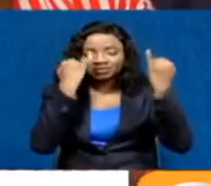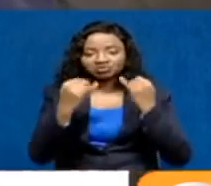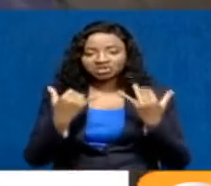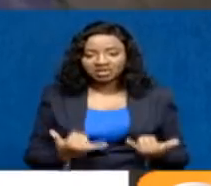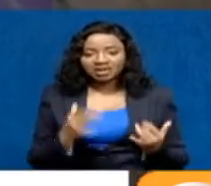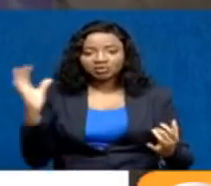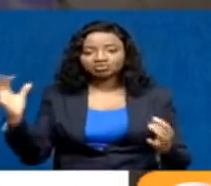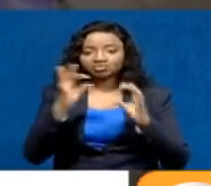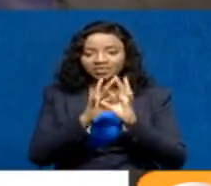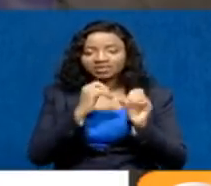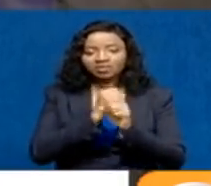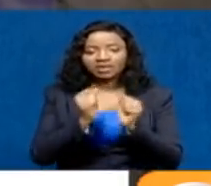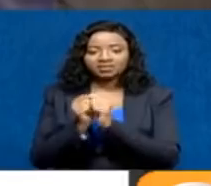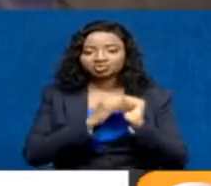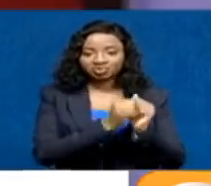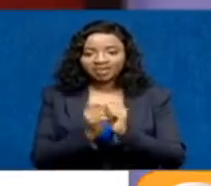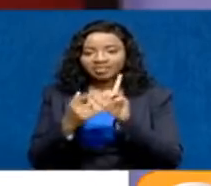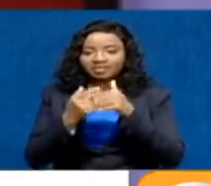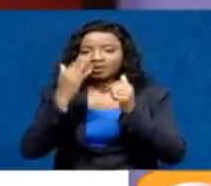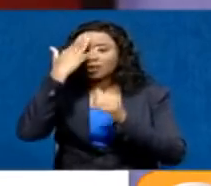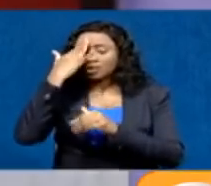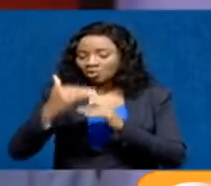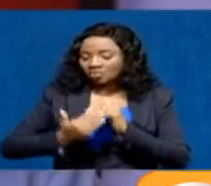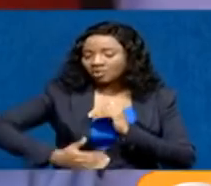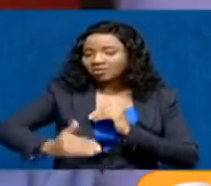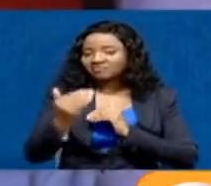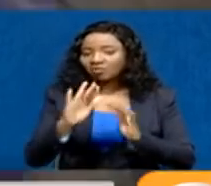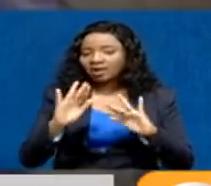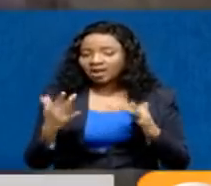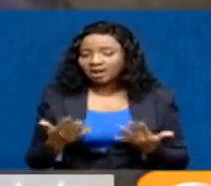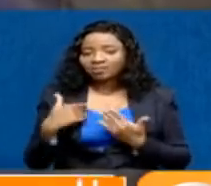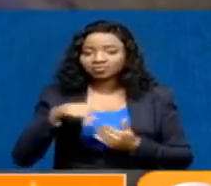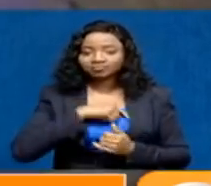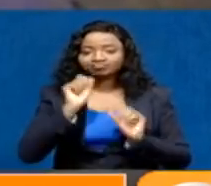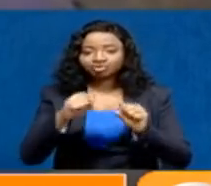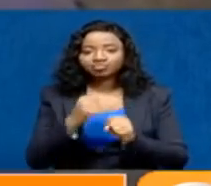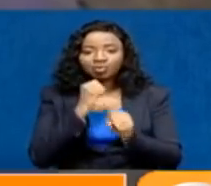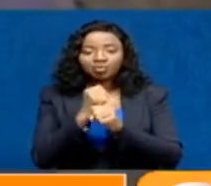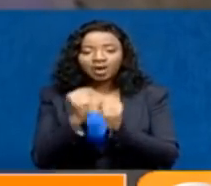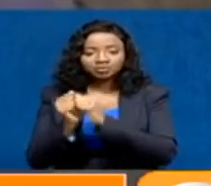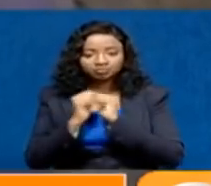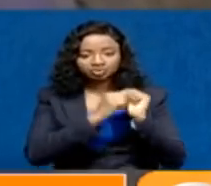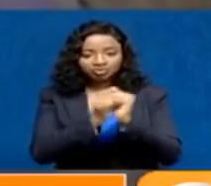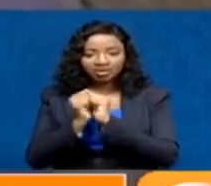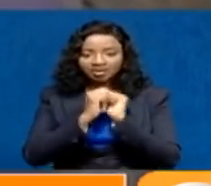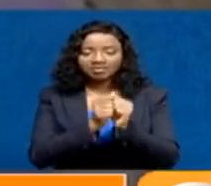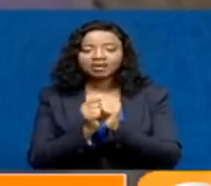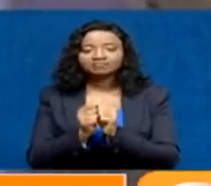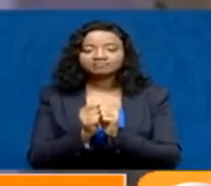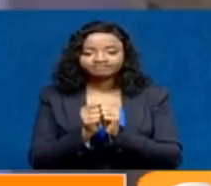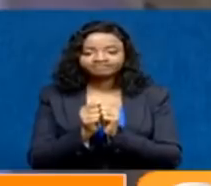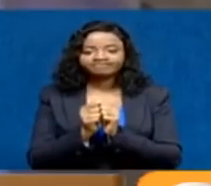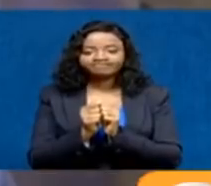joining to chart the way forward, how we can be able to work and cooperate as we move to the next